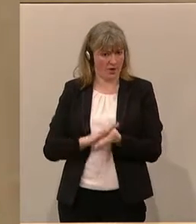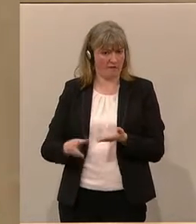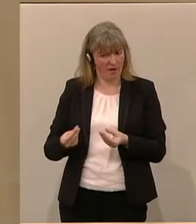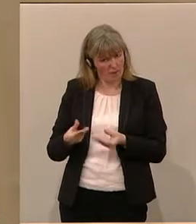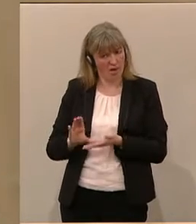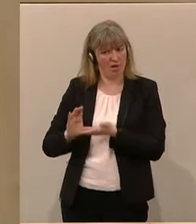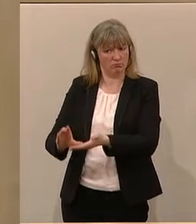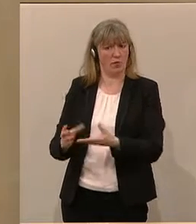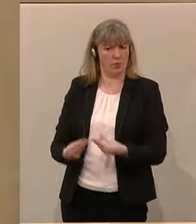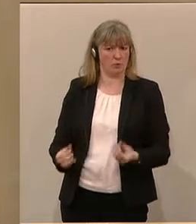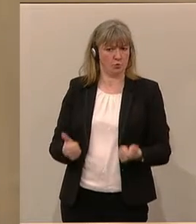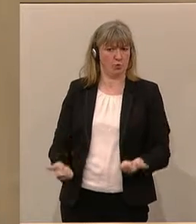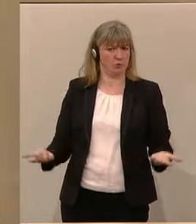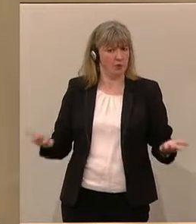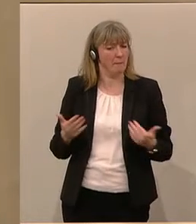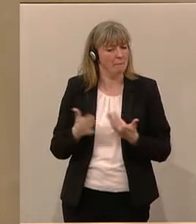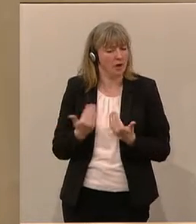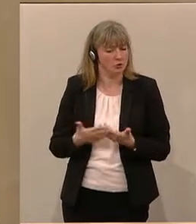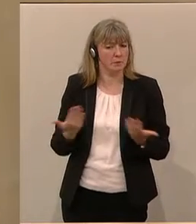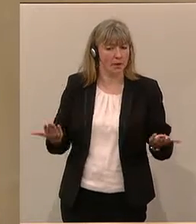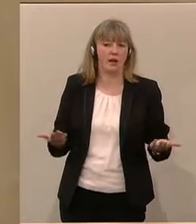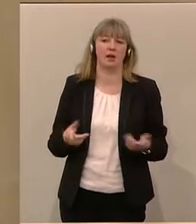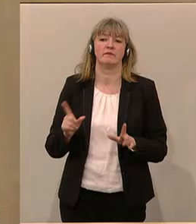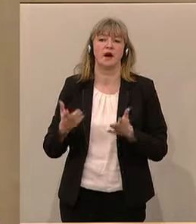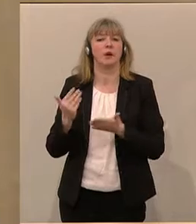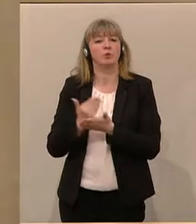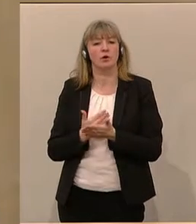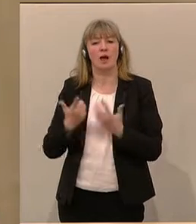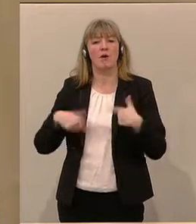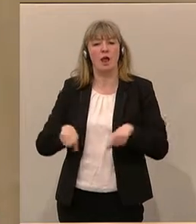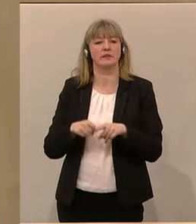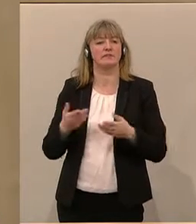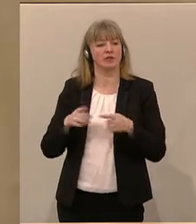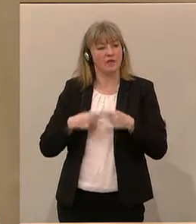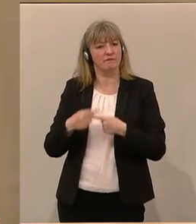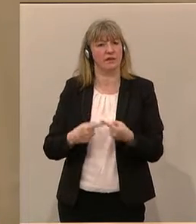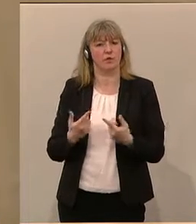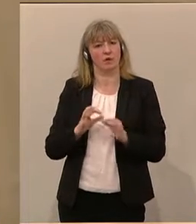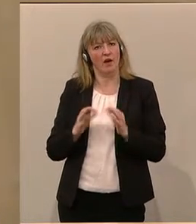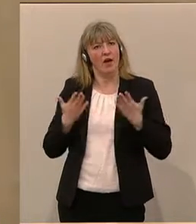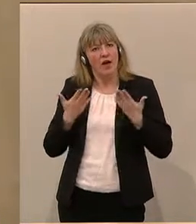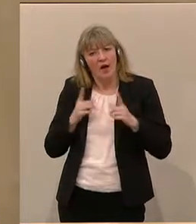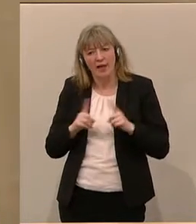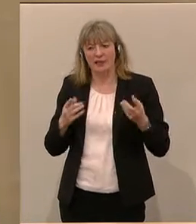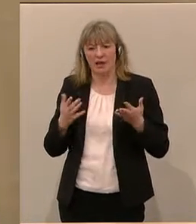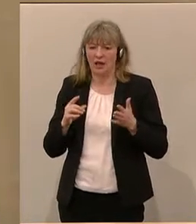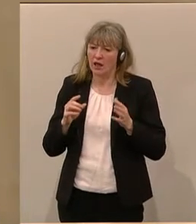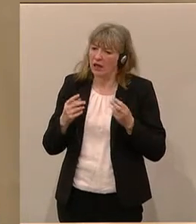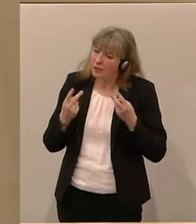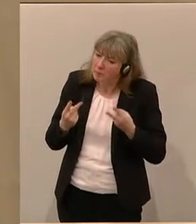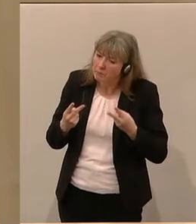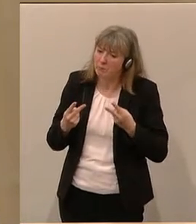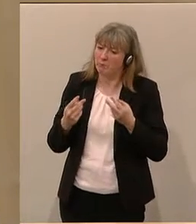einfache gewesen. Man hätte innerhalb des Programmes der ländlichen Entwicklung nur eine andere Gewichtung vornehmen müssen. Es